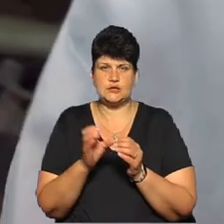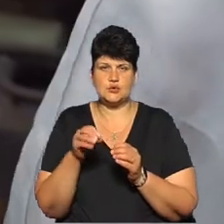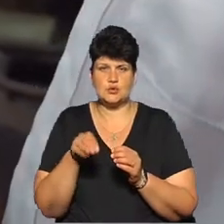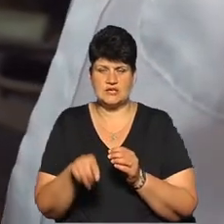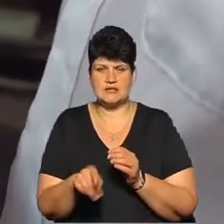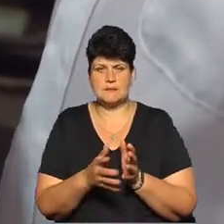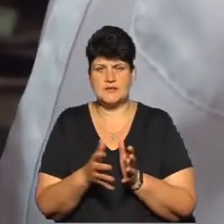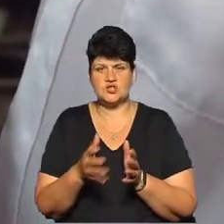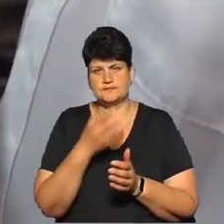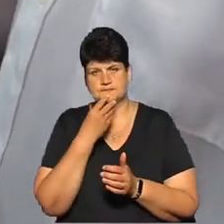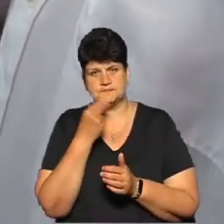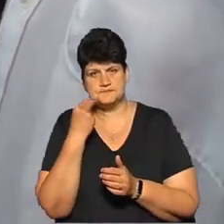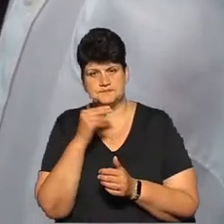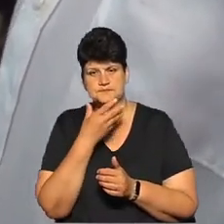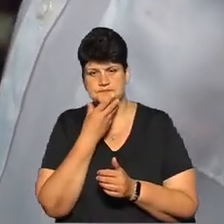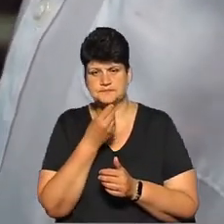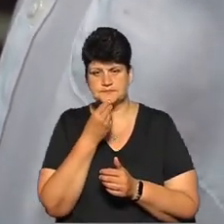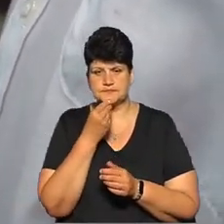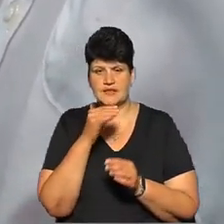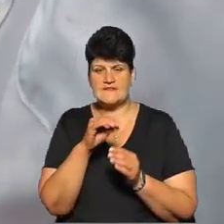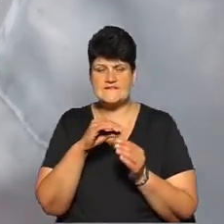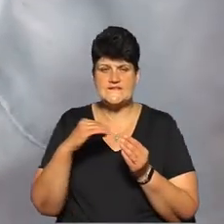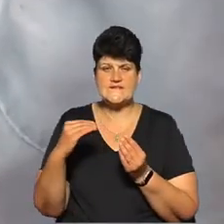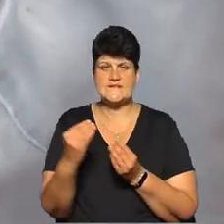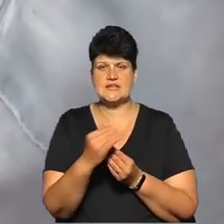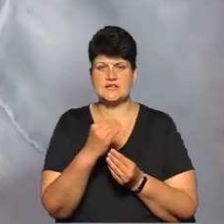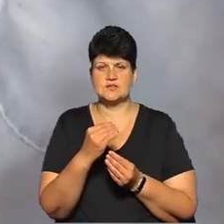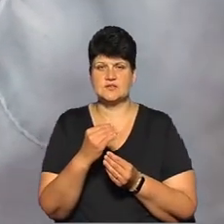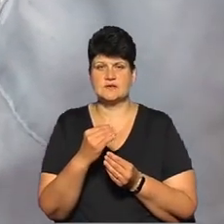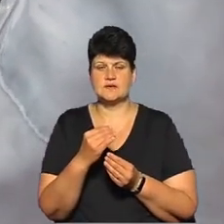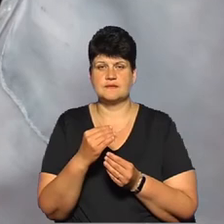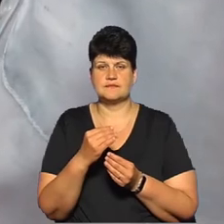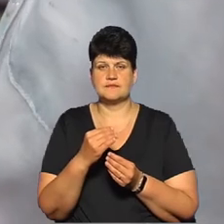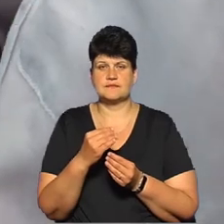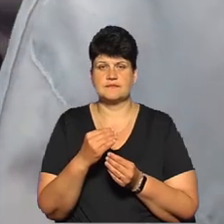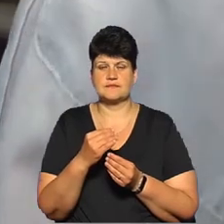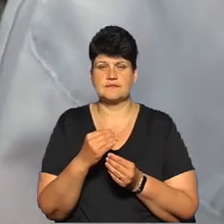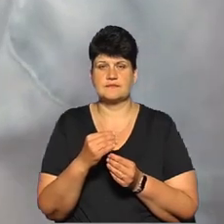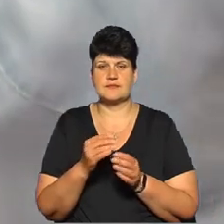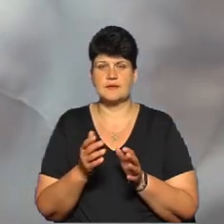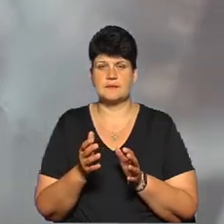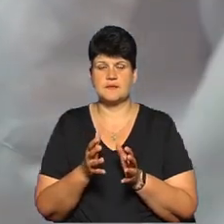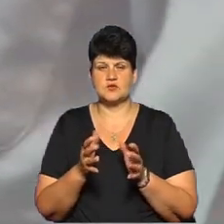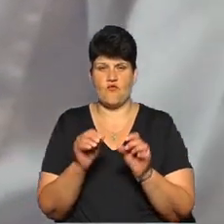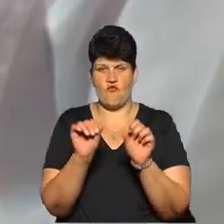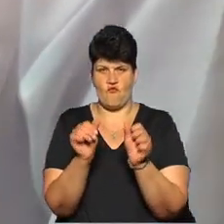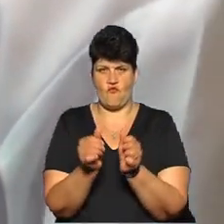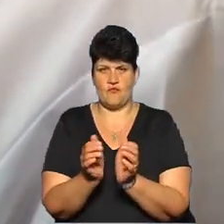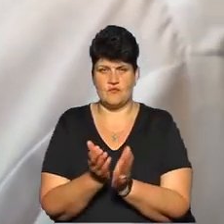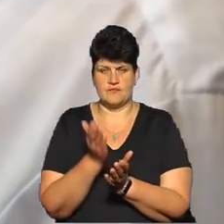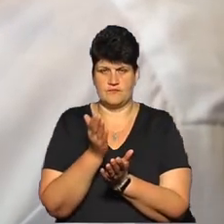більш вишуканий. Вінчик, оце верхня частина називається горщика вінчика. Вінчик, він більш сформований,